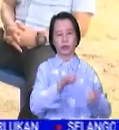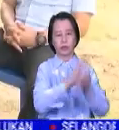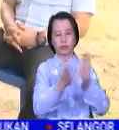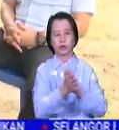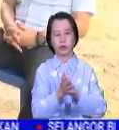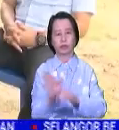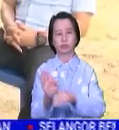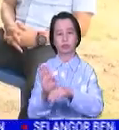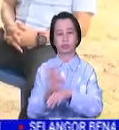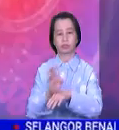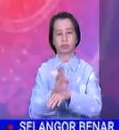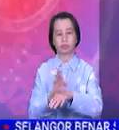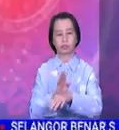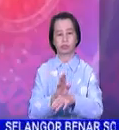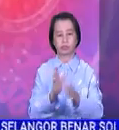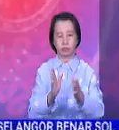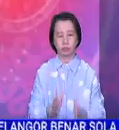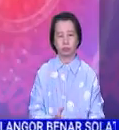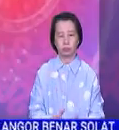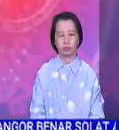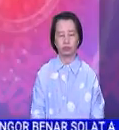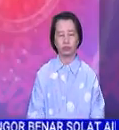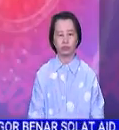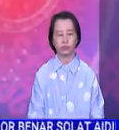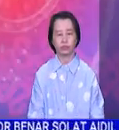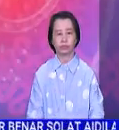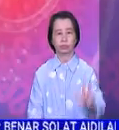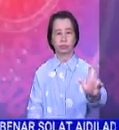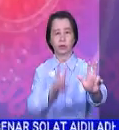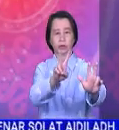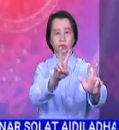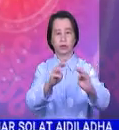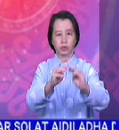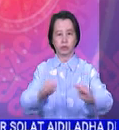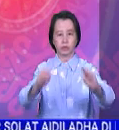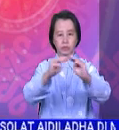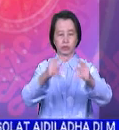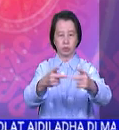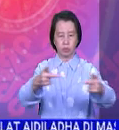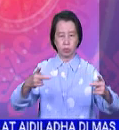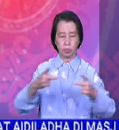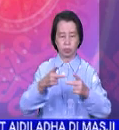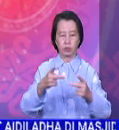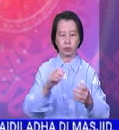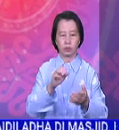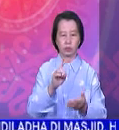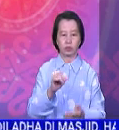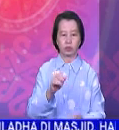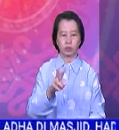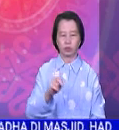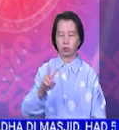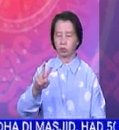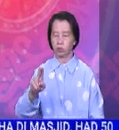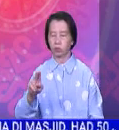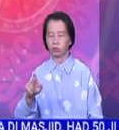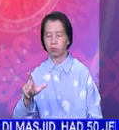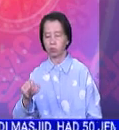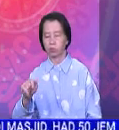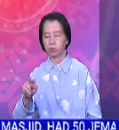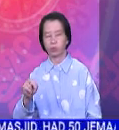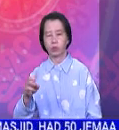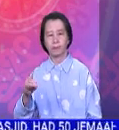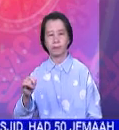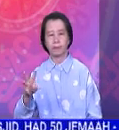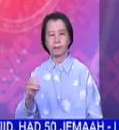menjadi Usahawan sebanyak 32 masjid dalam kawasan dewan undangan Negeri Dun lumadan dijadikan